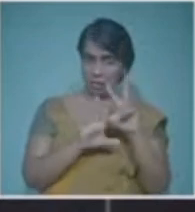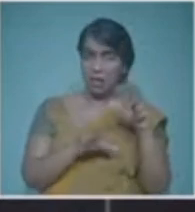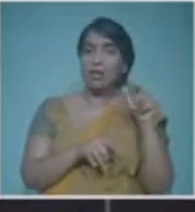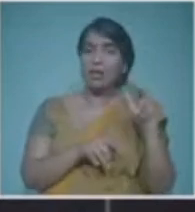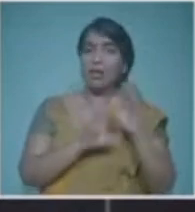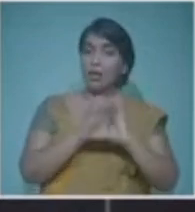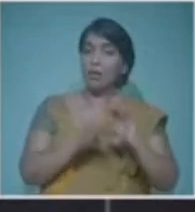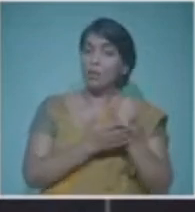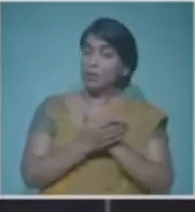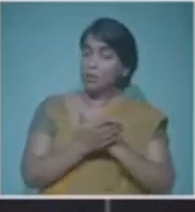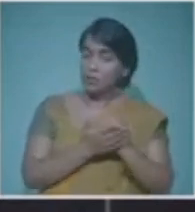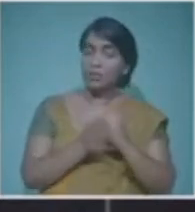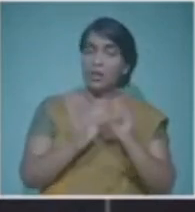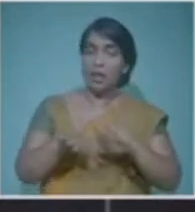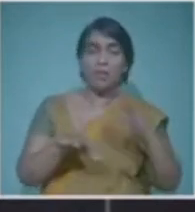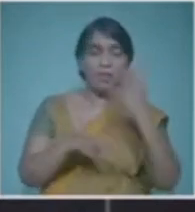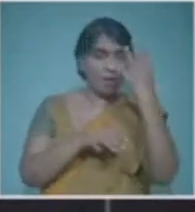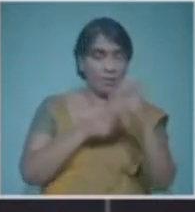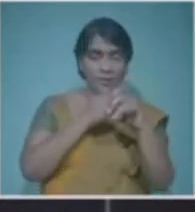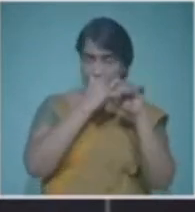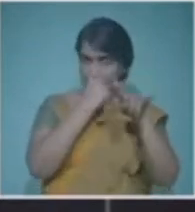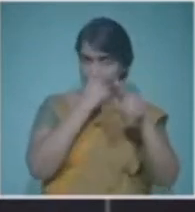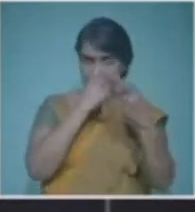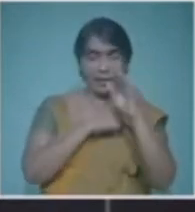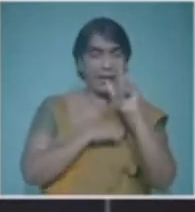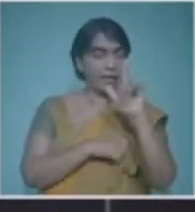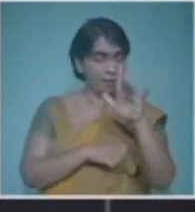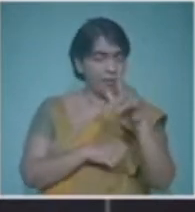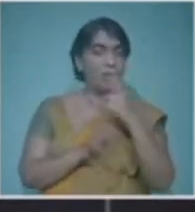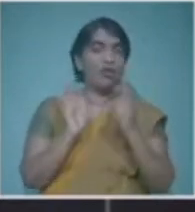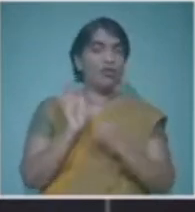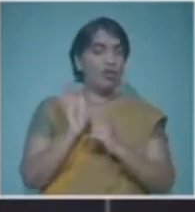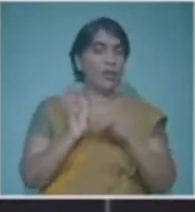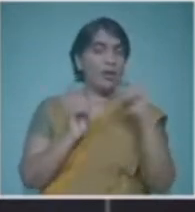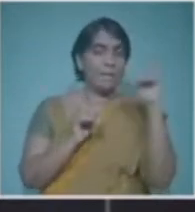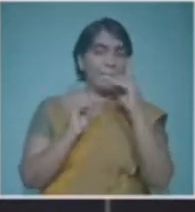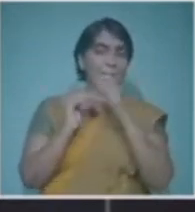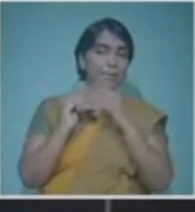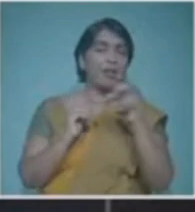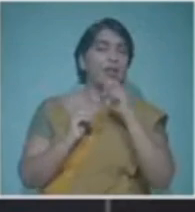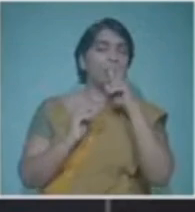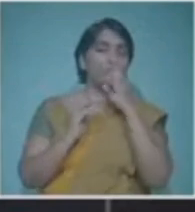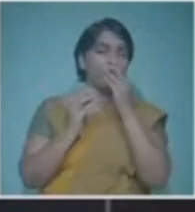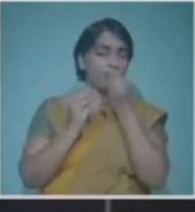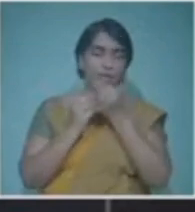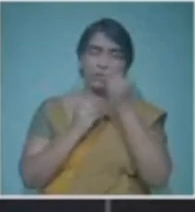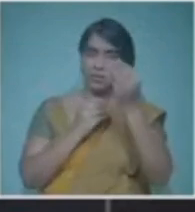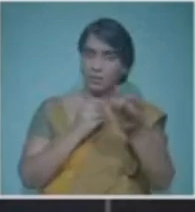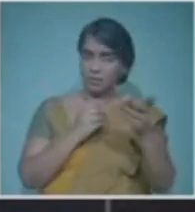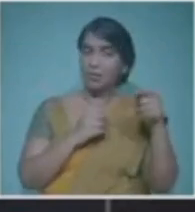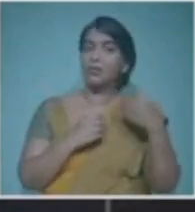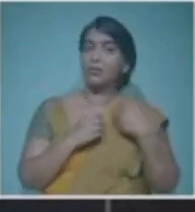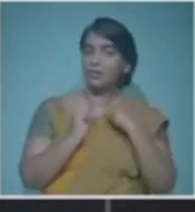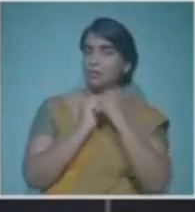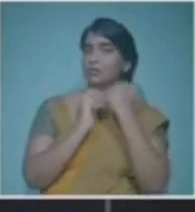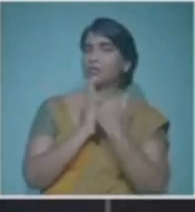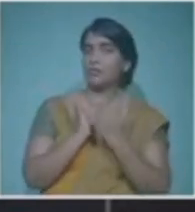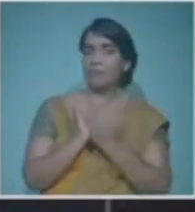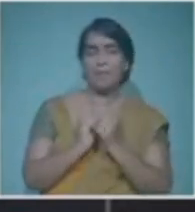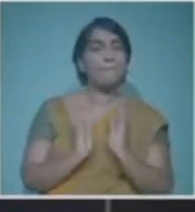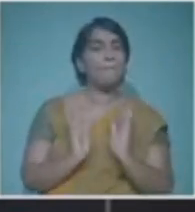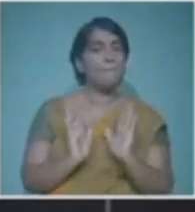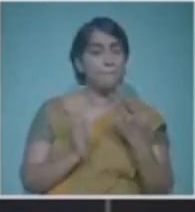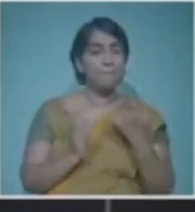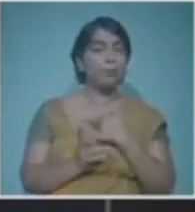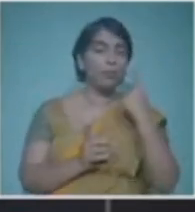සියලුම දරුවන්ට දරුව 4175කට නොවැම්බර් 1 වෙනිදා ඉඳලා අපි දිවාහාර වේල දෙනවා. ඒ සඳහා මම වැඩසටහනක් ක්‍රියාත්මක කළා